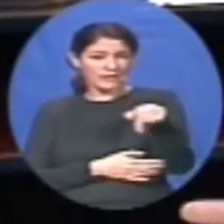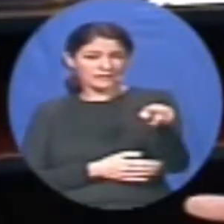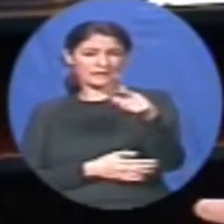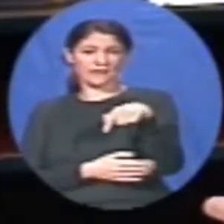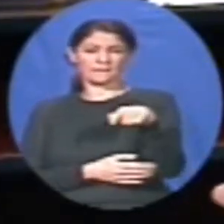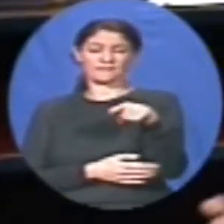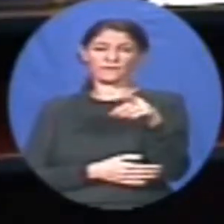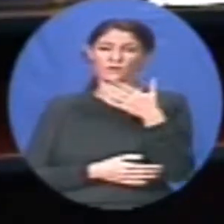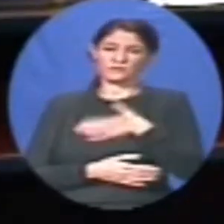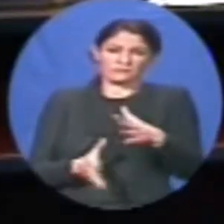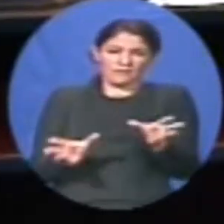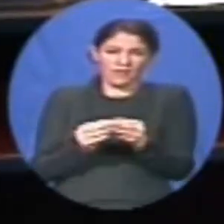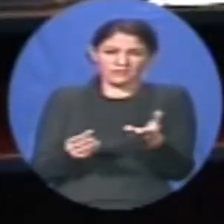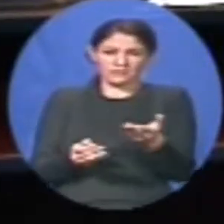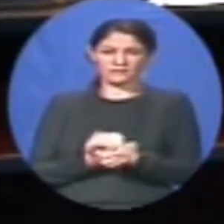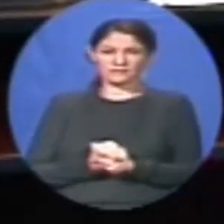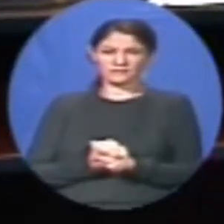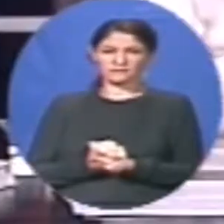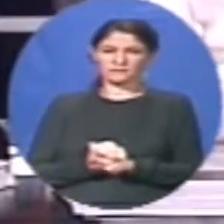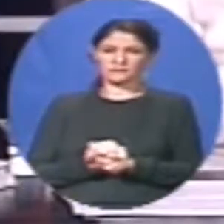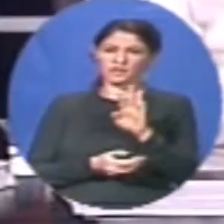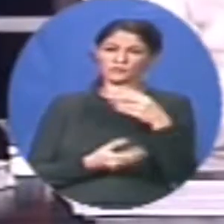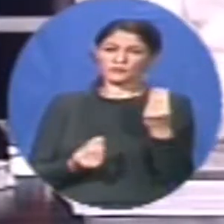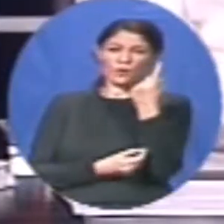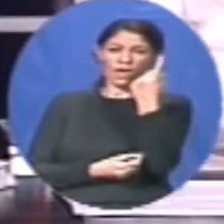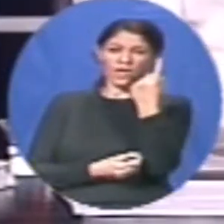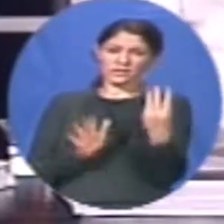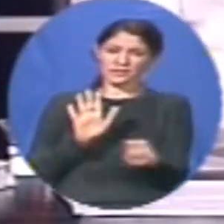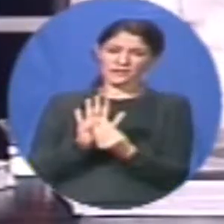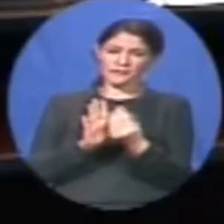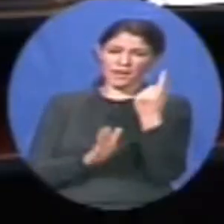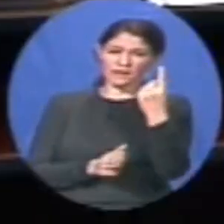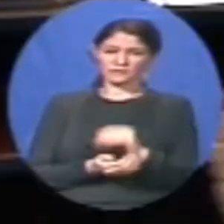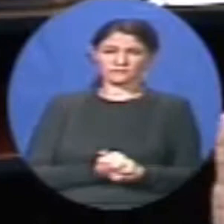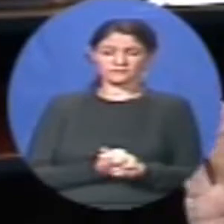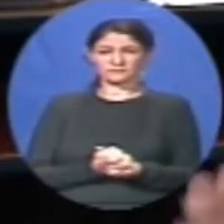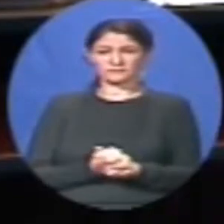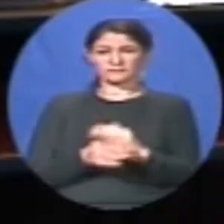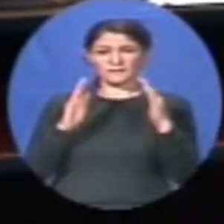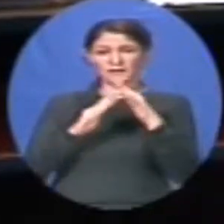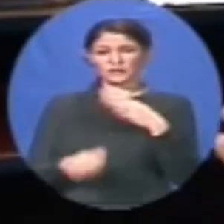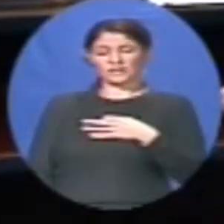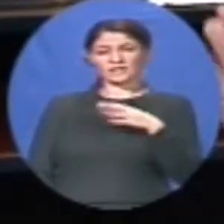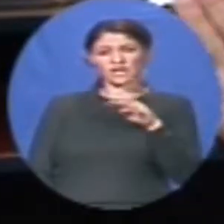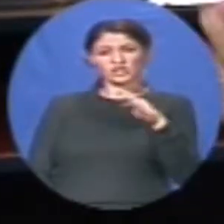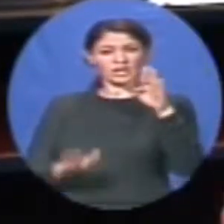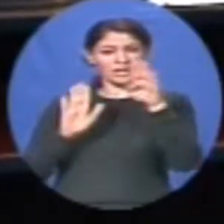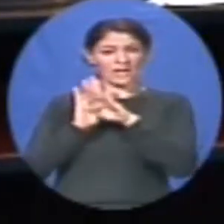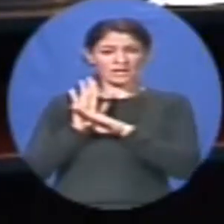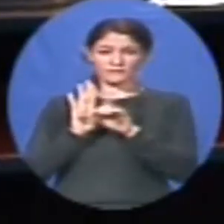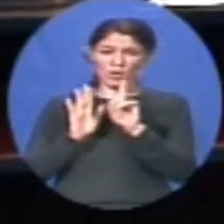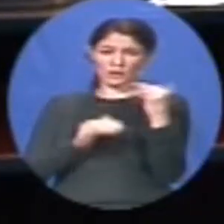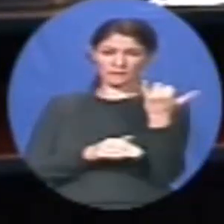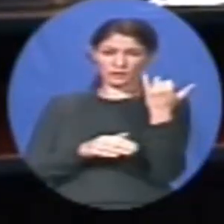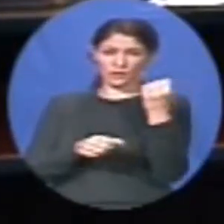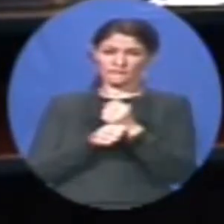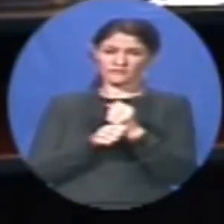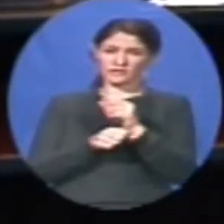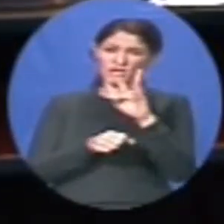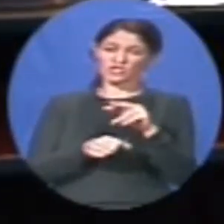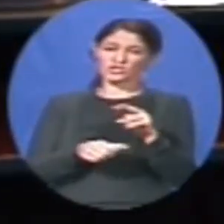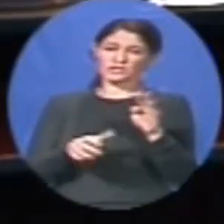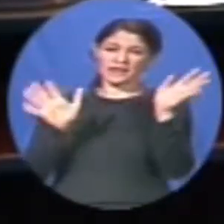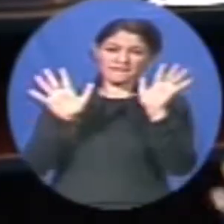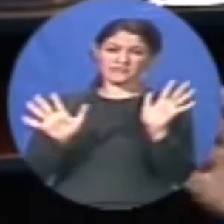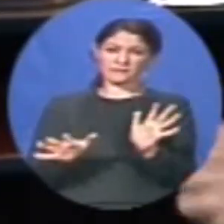אנחנו רוצים לבוא ביחד. יש לך טיפ שעבד? אחד. אני אגיד לך מה אצלי בבית, זה לא תמיד עובד, יש כללים אבל, למשל, יש טלוויזיה משעה